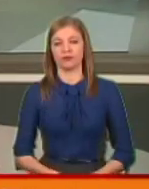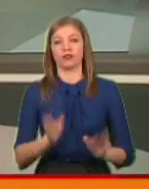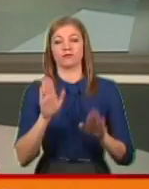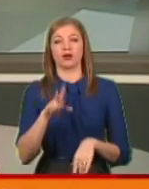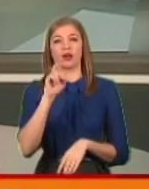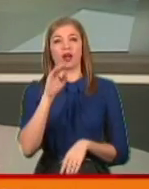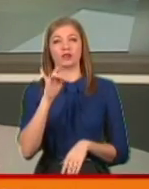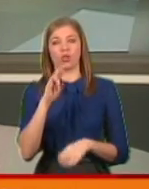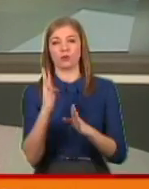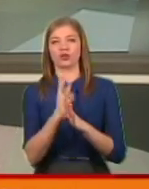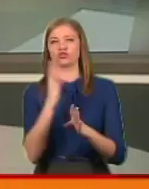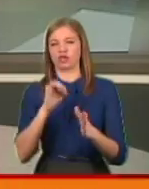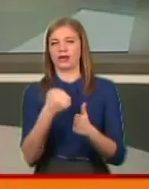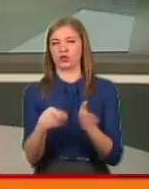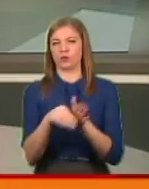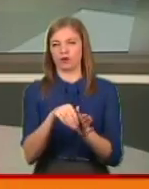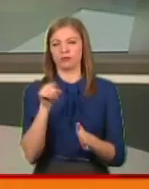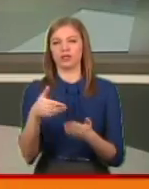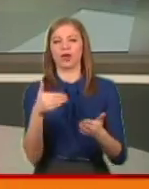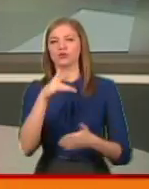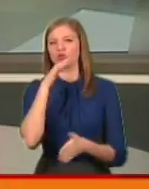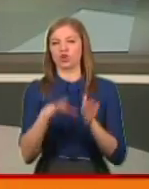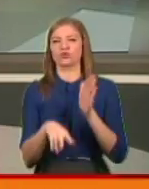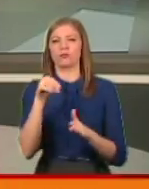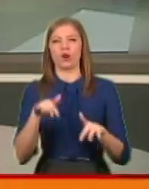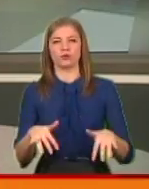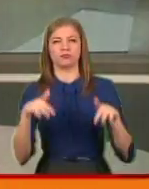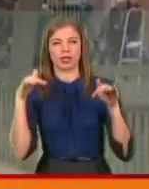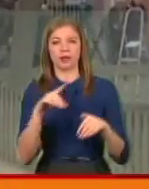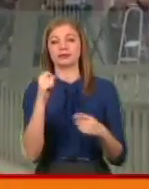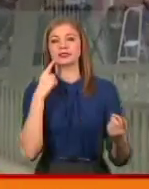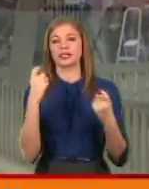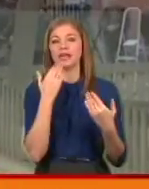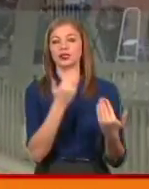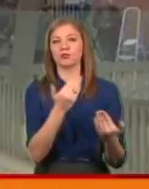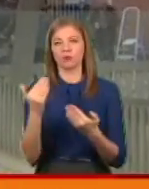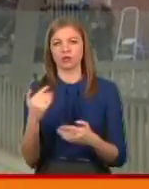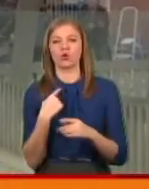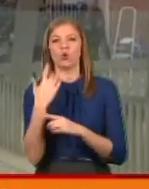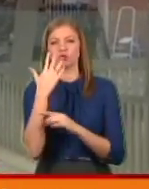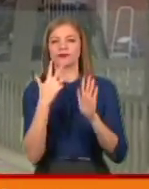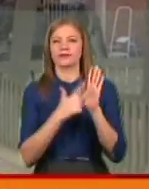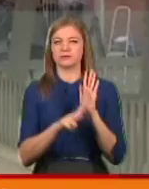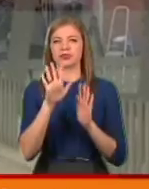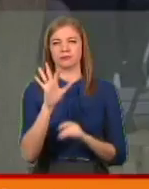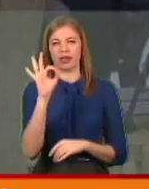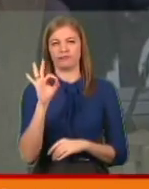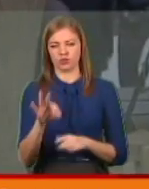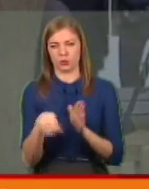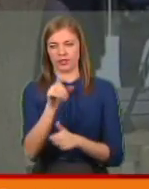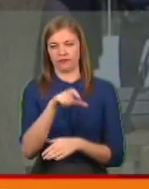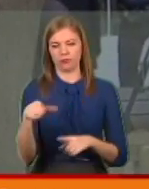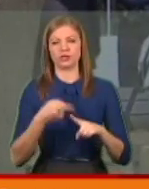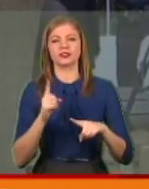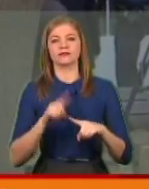У Каталонії черги до виборчих дільниць. Там дочасно обирають парламент. За даними опитування, голосує 85%